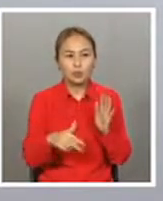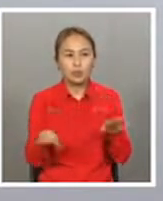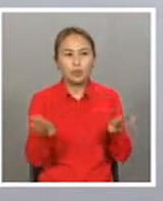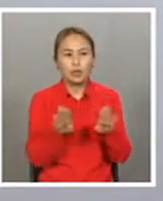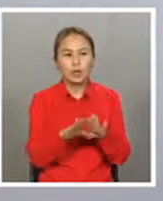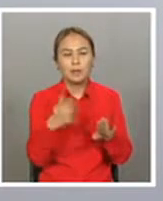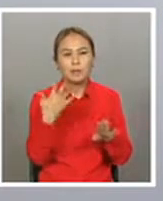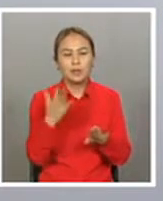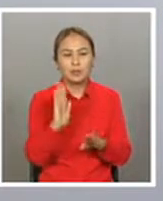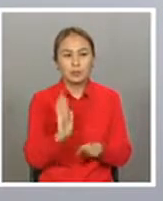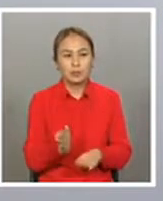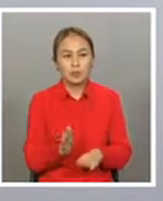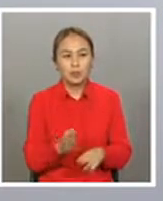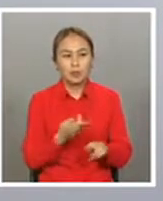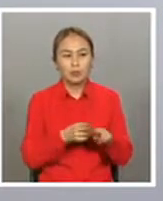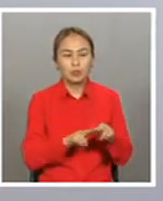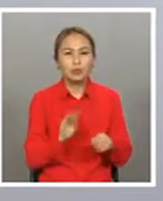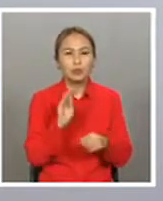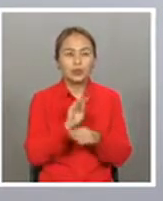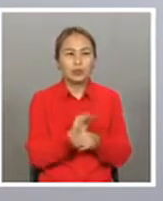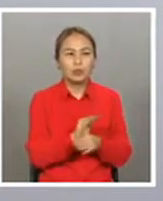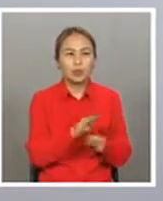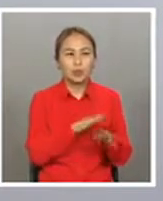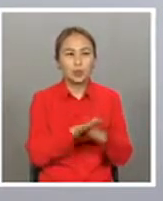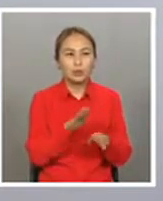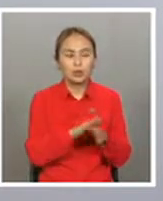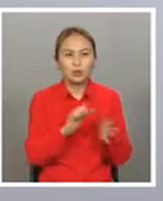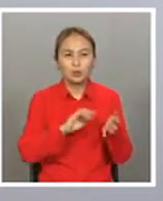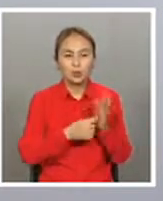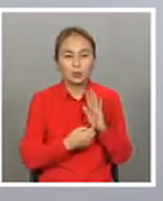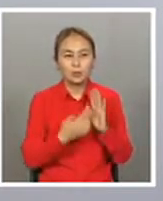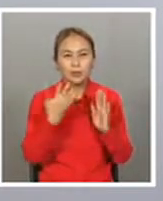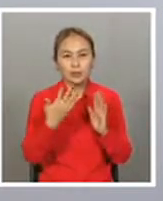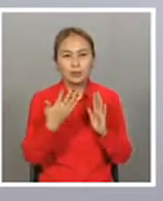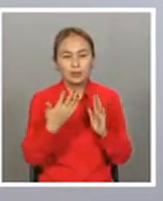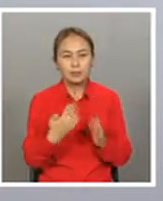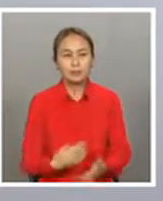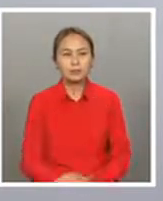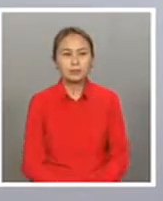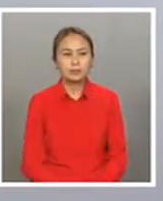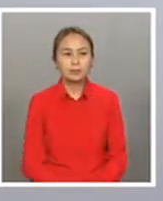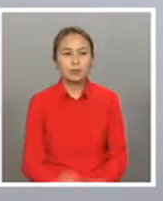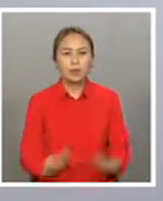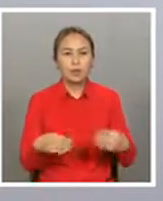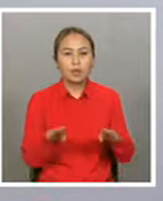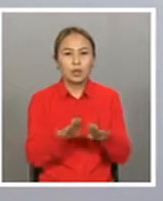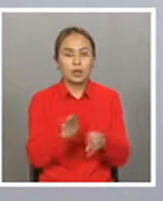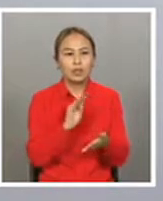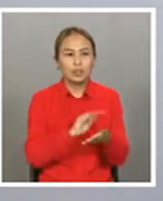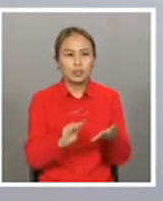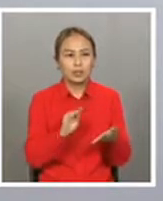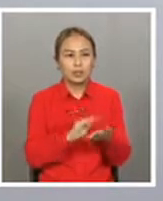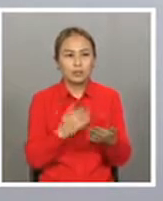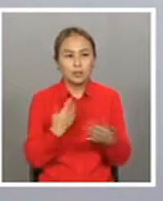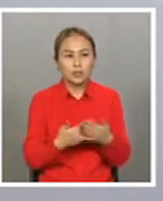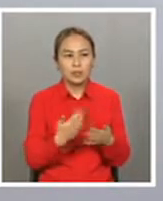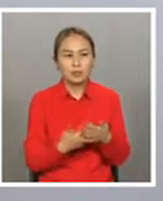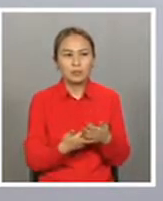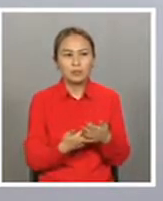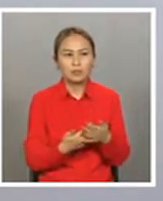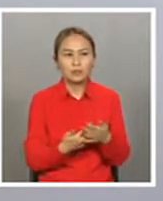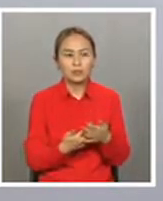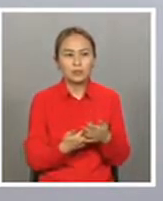5-ке. Демек, бұл жерде толықтауыш көбейткіш 5 болып тұр. Олай болса жазайық. Мінекей, бөлімін